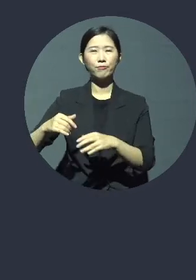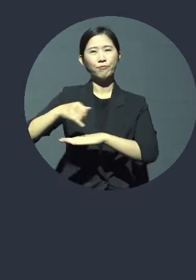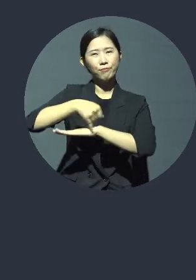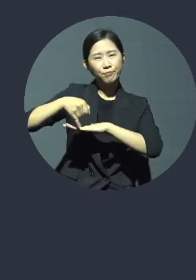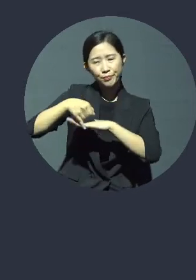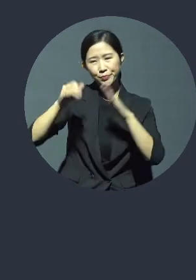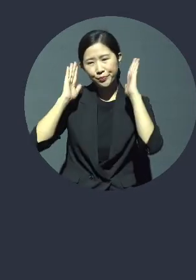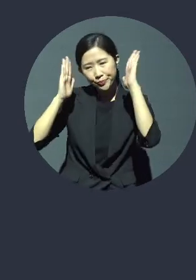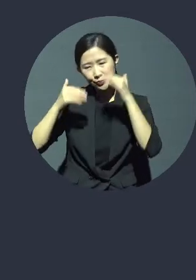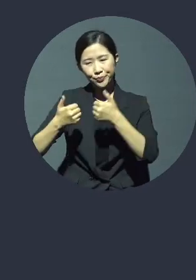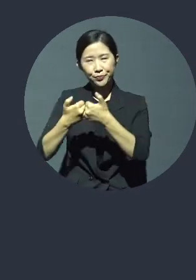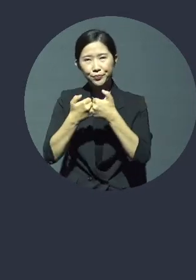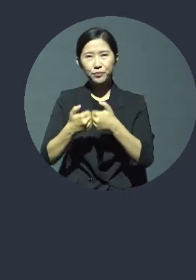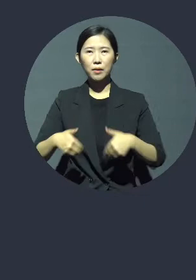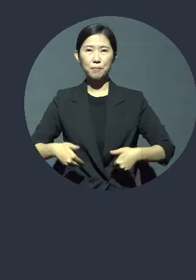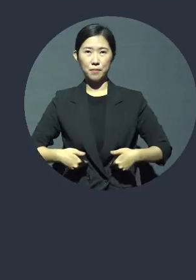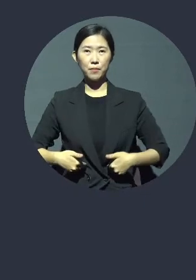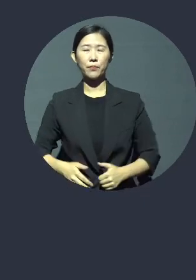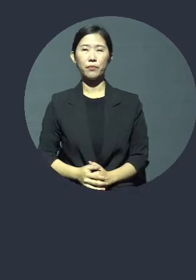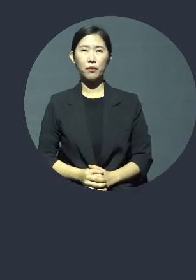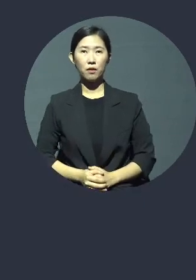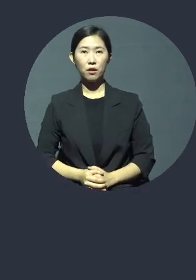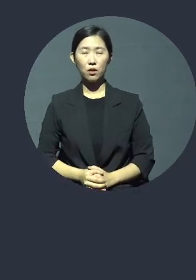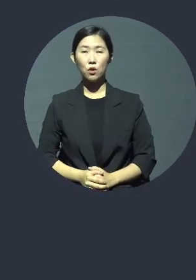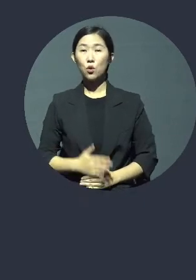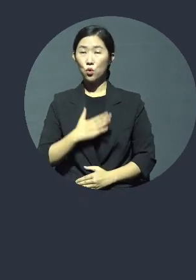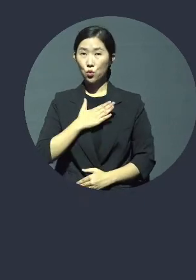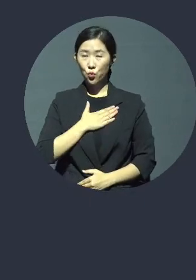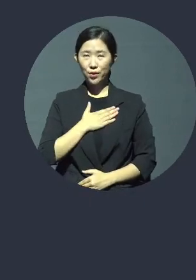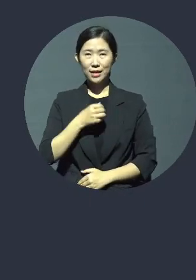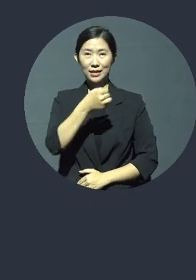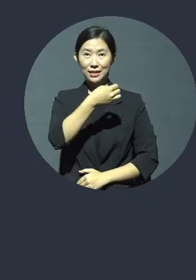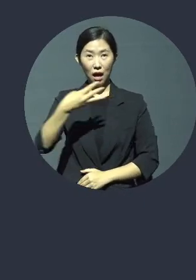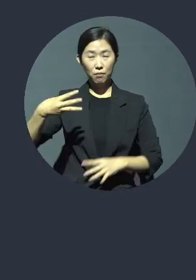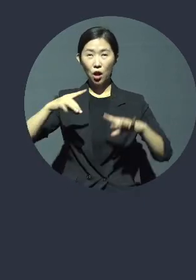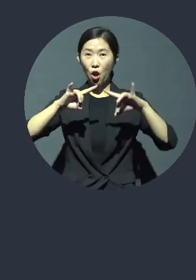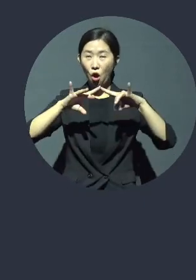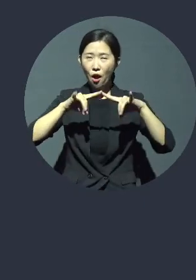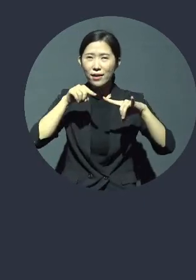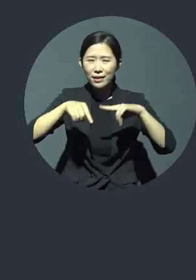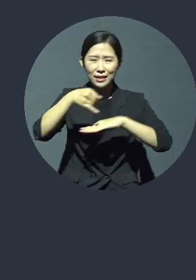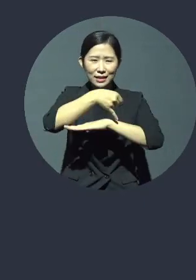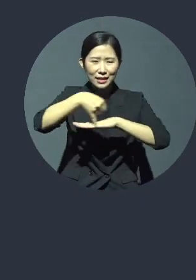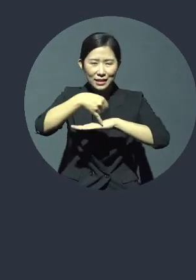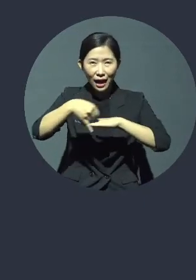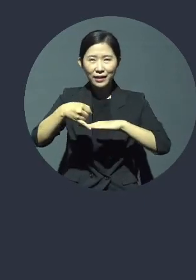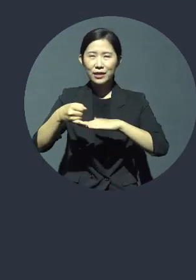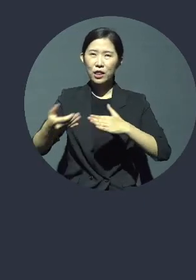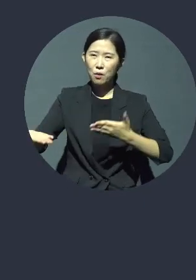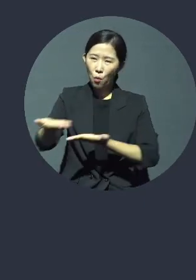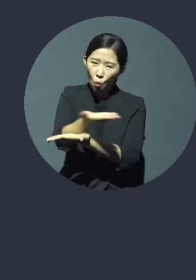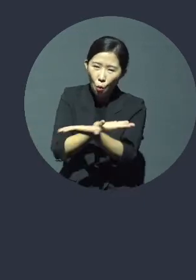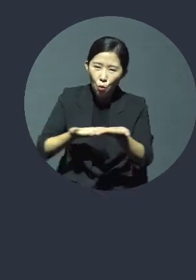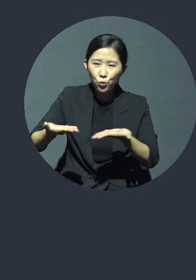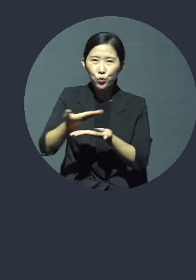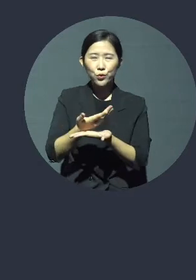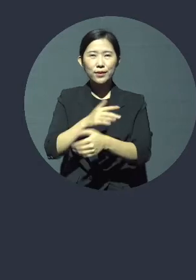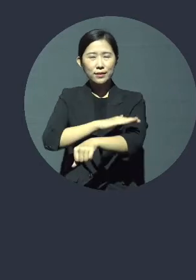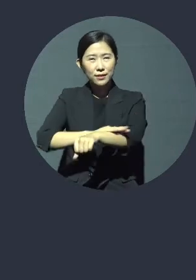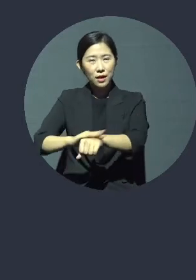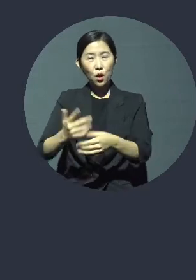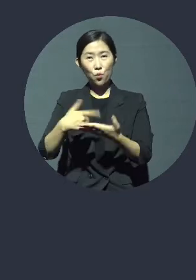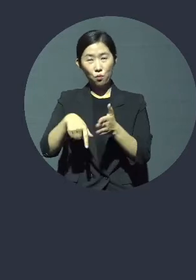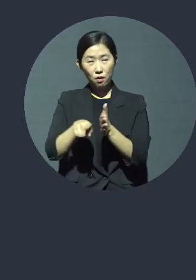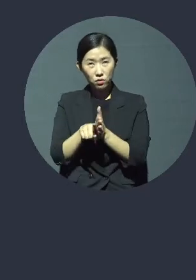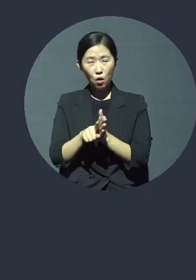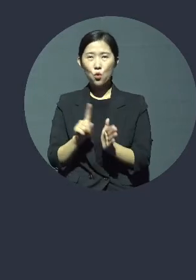저희 삼성전자는 이러한 디자인에 대한 싱글 비전을 잘 공유하기 위해서 삼성전자만의 디자인 싱킹을 구조하여 사내에